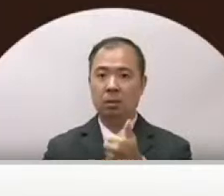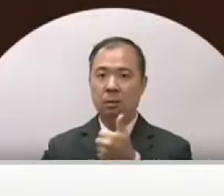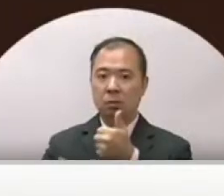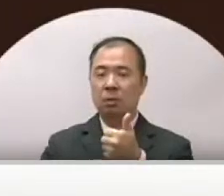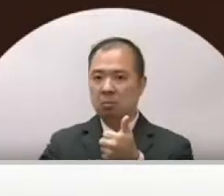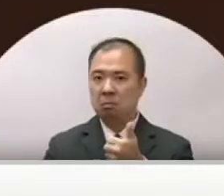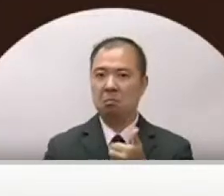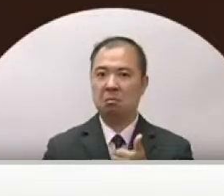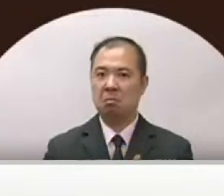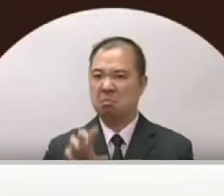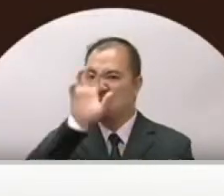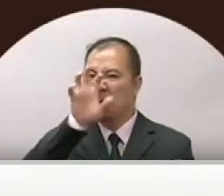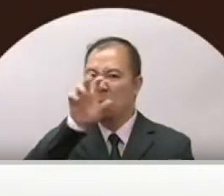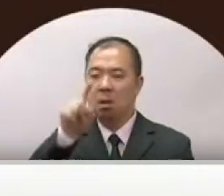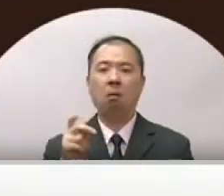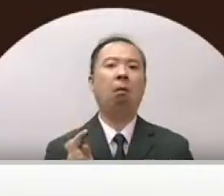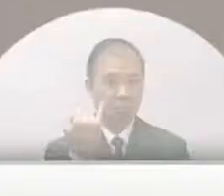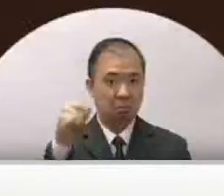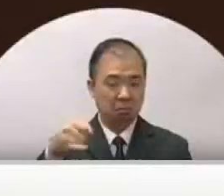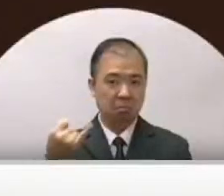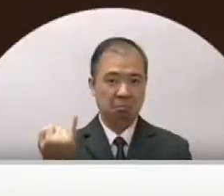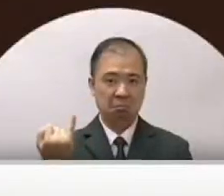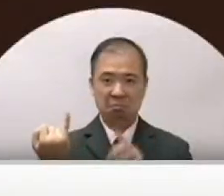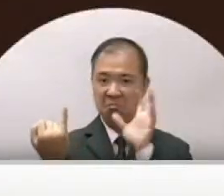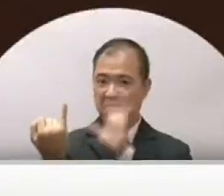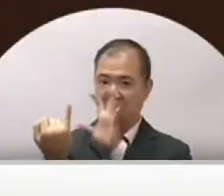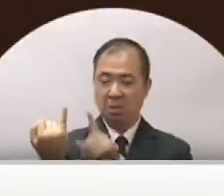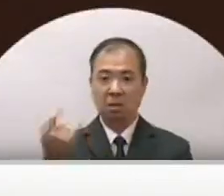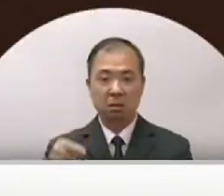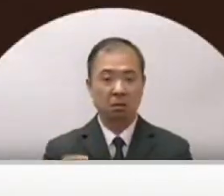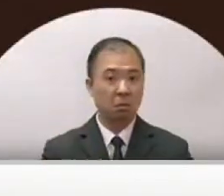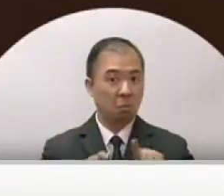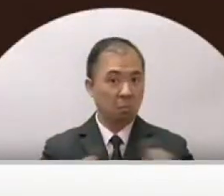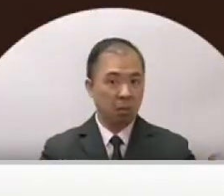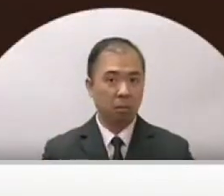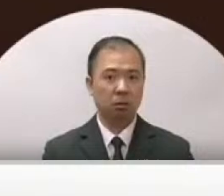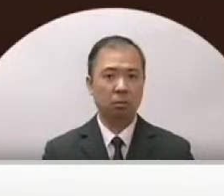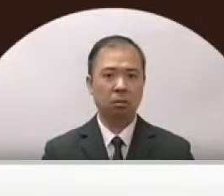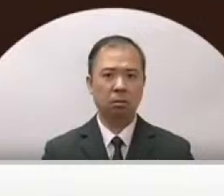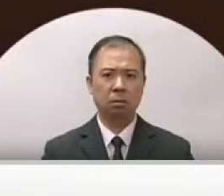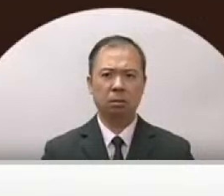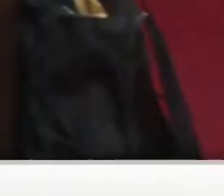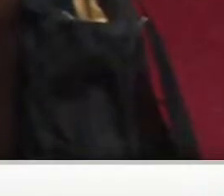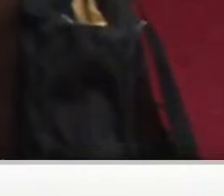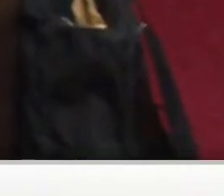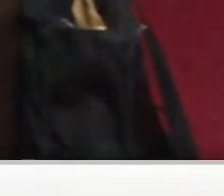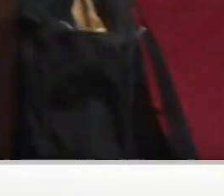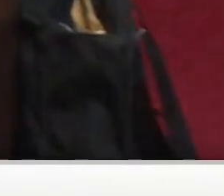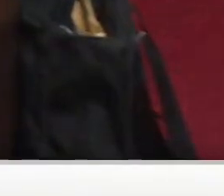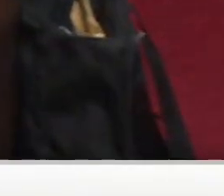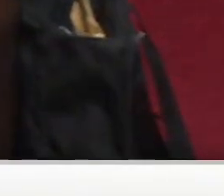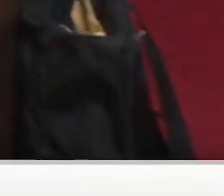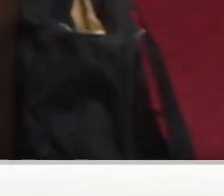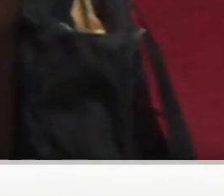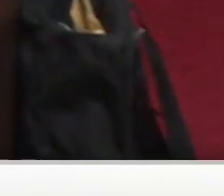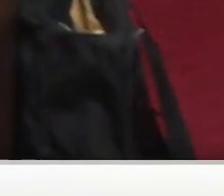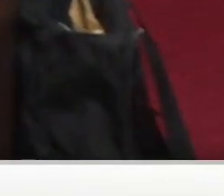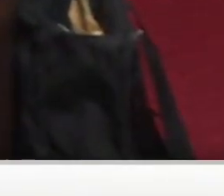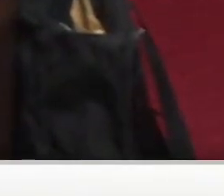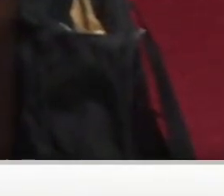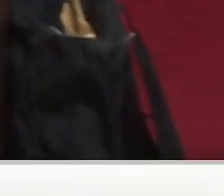粗俗的话，这个人就叫苏贞昌。会骂人的苏贞昌，好好的漱口，不要。 国家安全不是